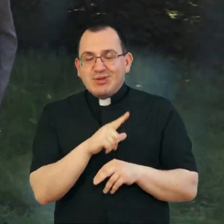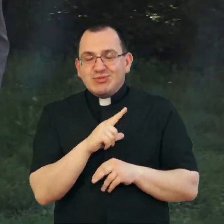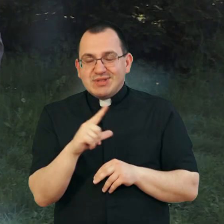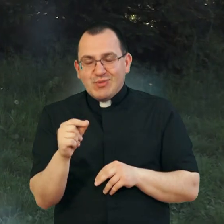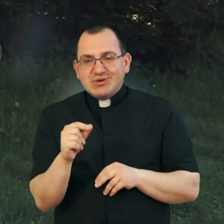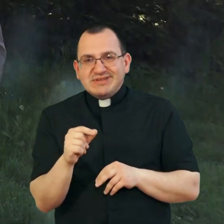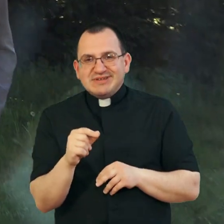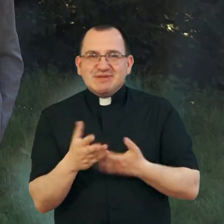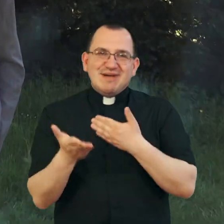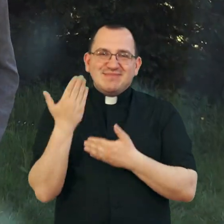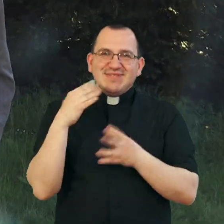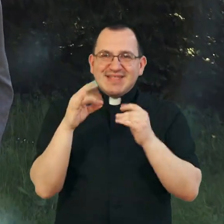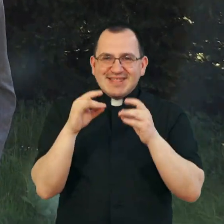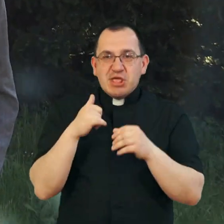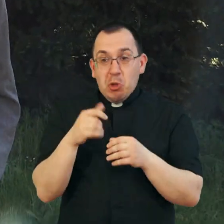godina, tako da